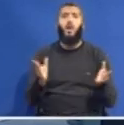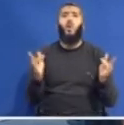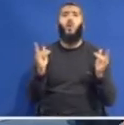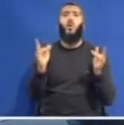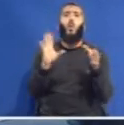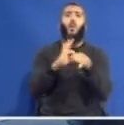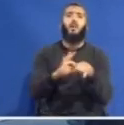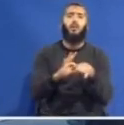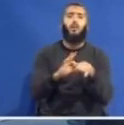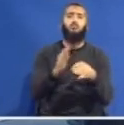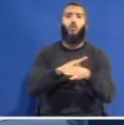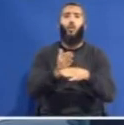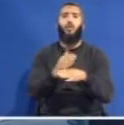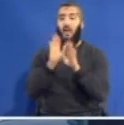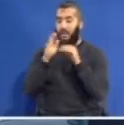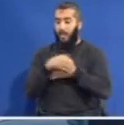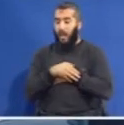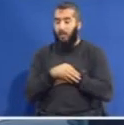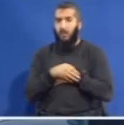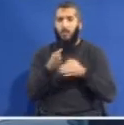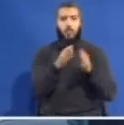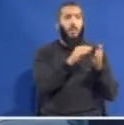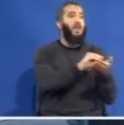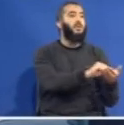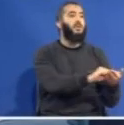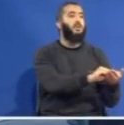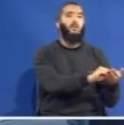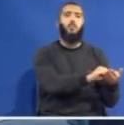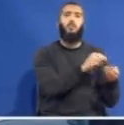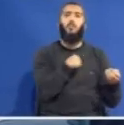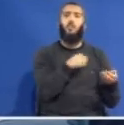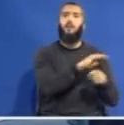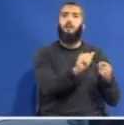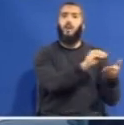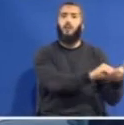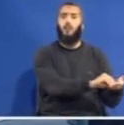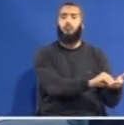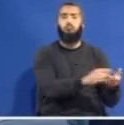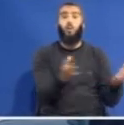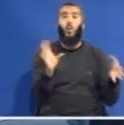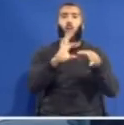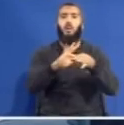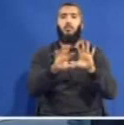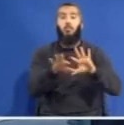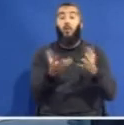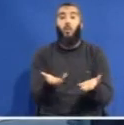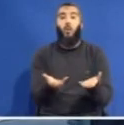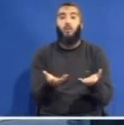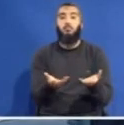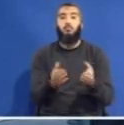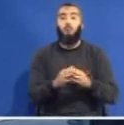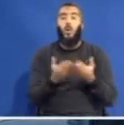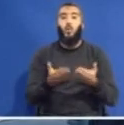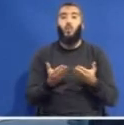إقامة الصلاة والإنفاق في السر والعلانية في هذا المقام المبارك من هذه